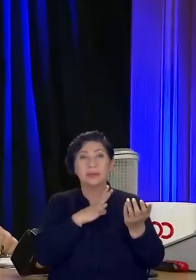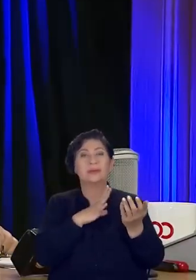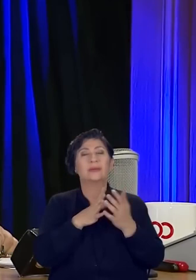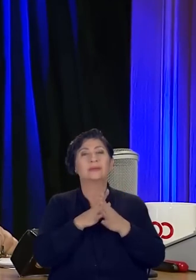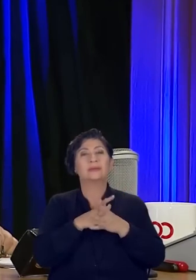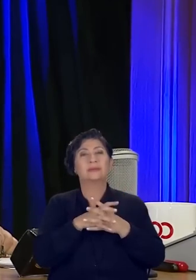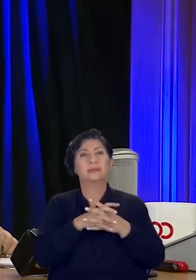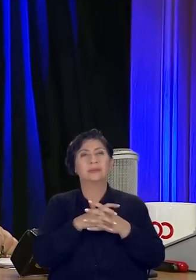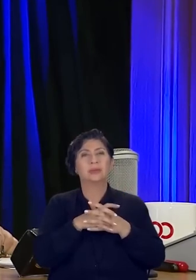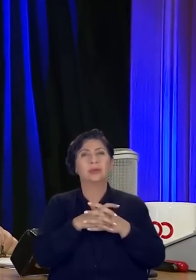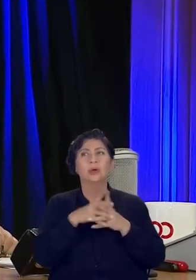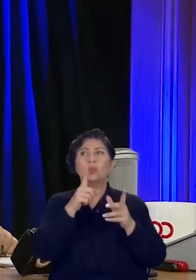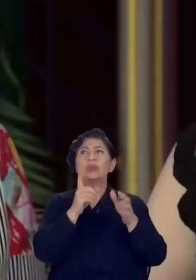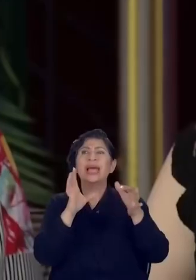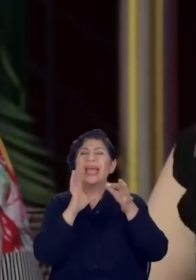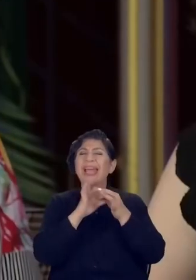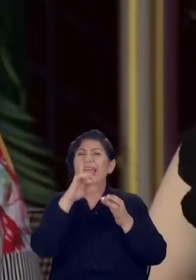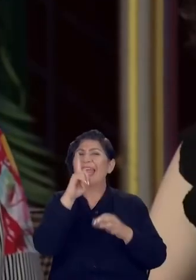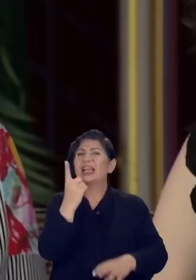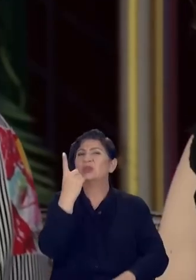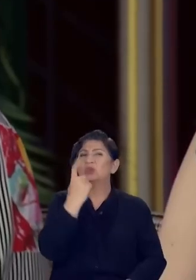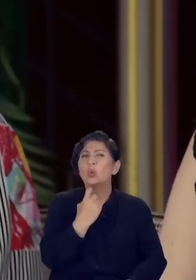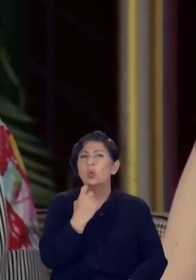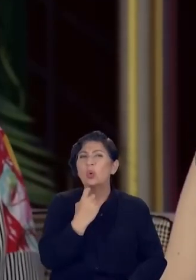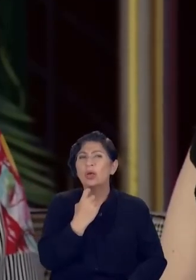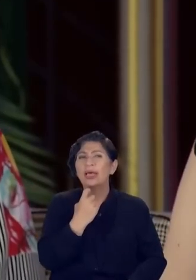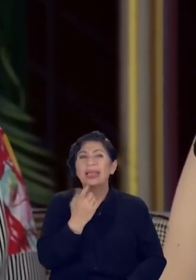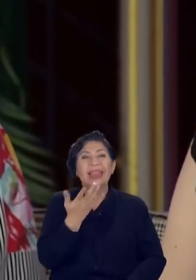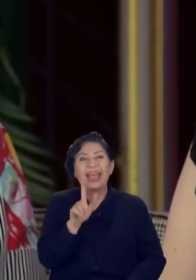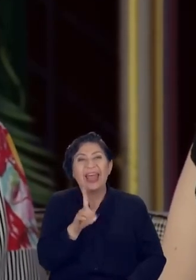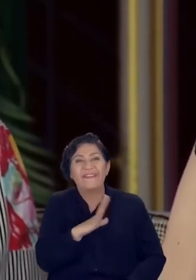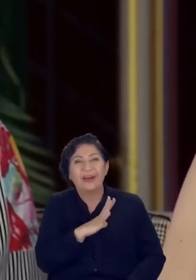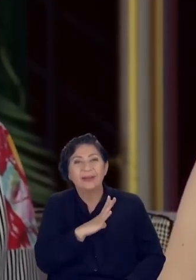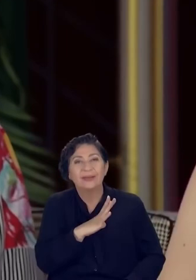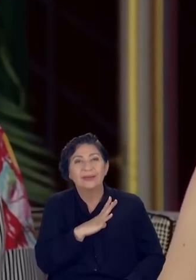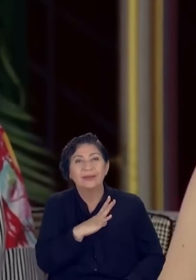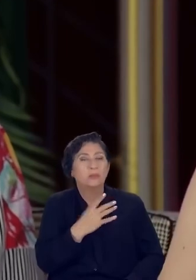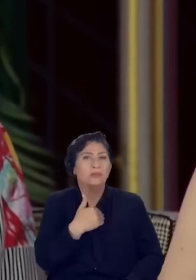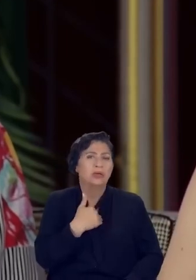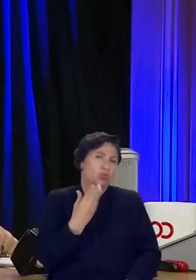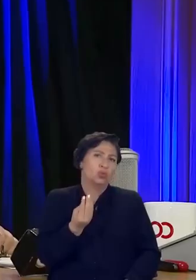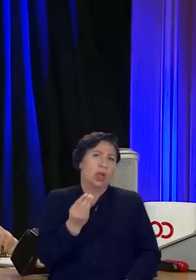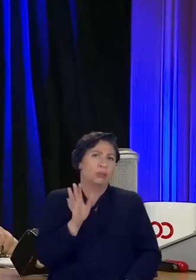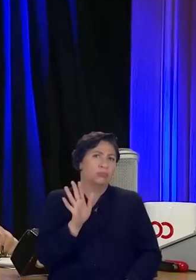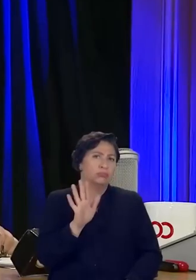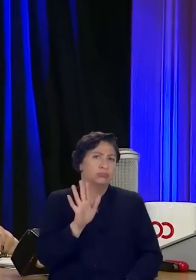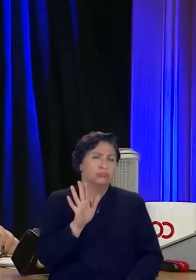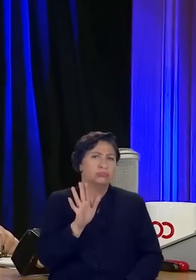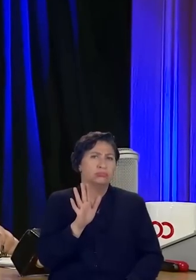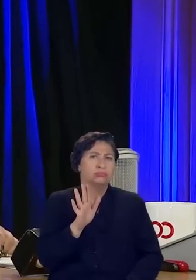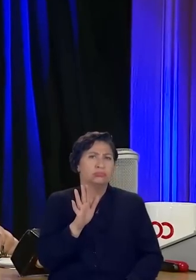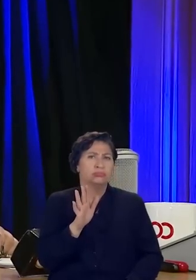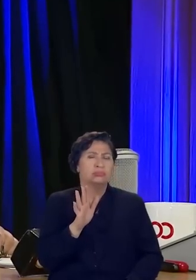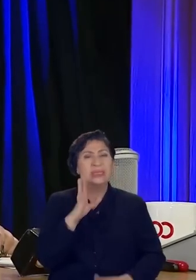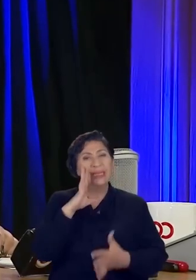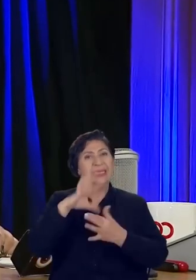ilgili genelde aldığım ilk soru, ne gerek vardı? Yok, bence çok güzel. Yani